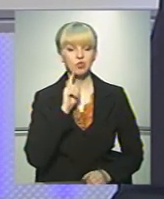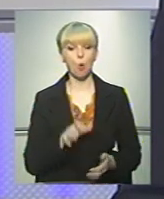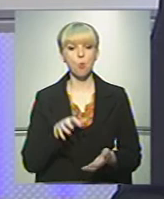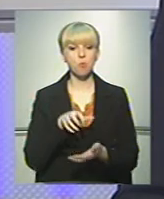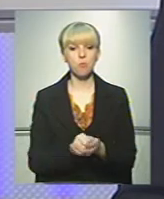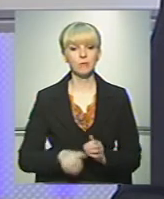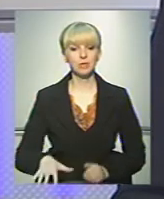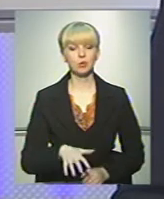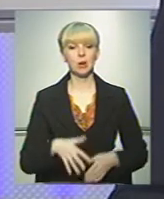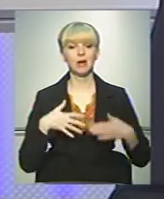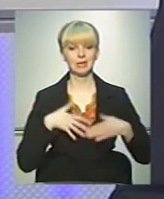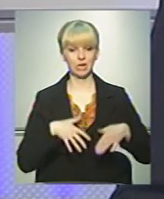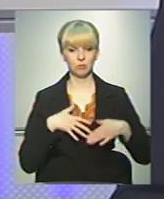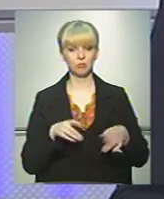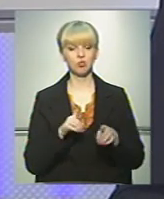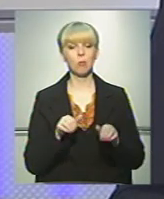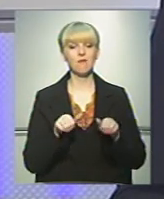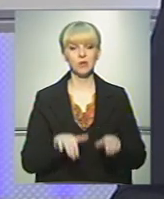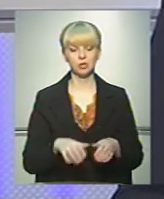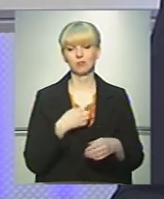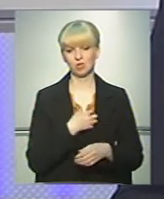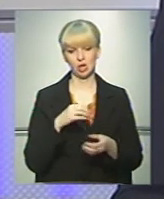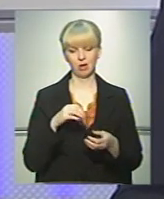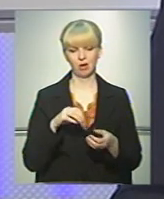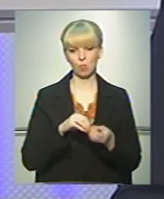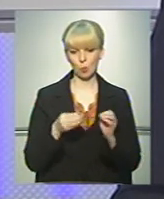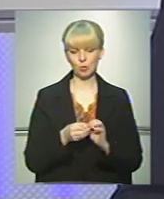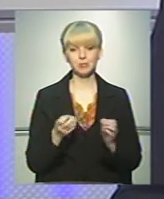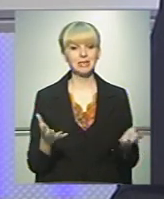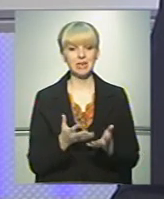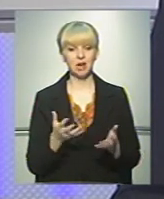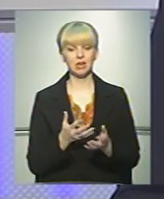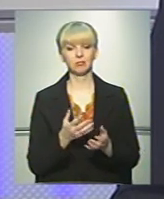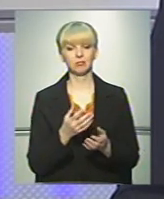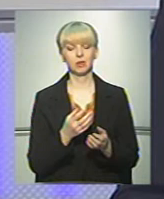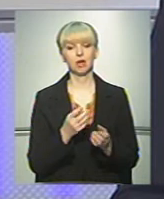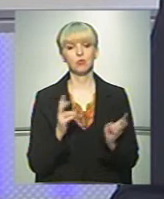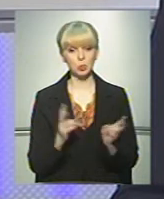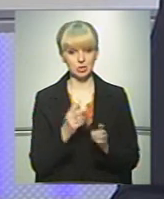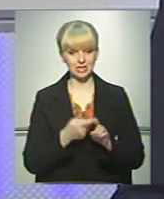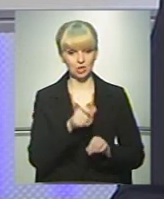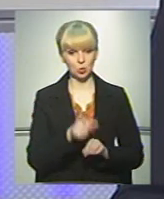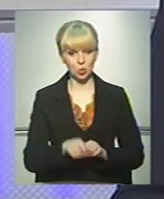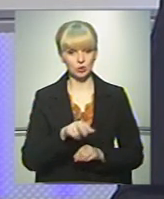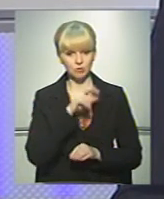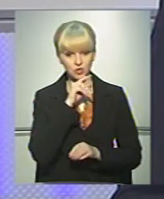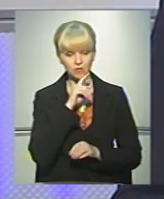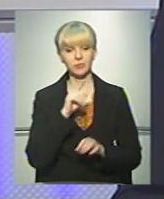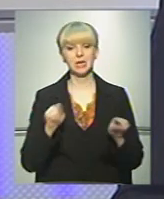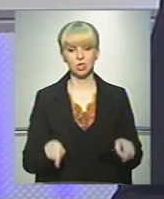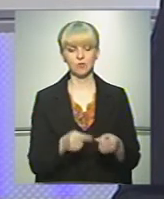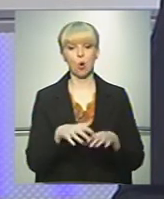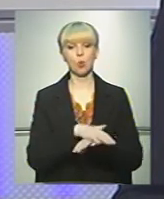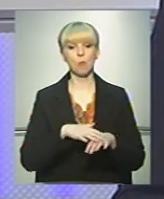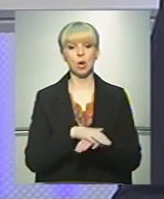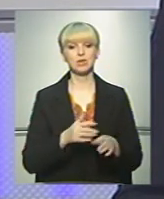окупованої території Криму. Аби вирішувати нагальні проблеми, з якими віч-навіч зустрілися ці люди у Чернівцях, створено